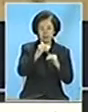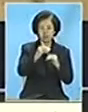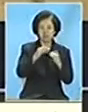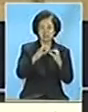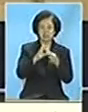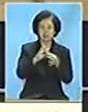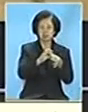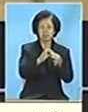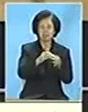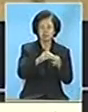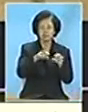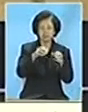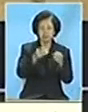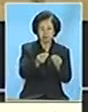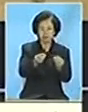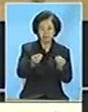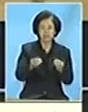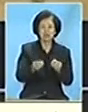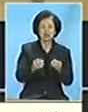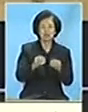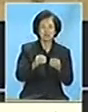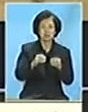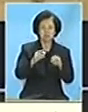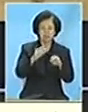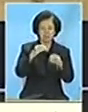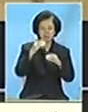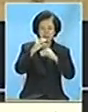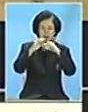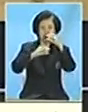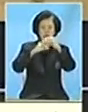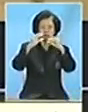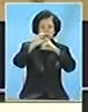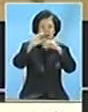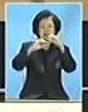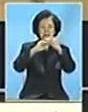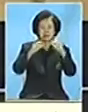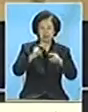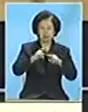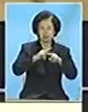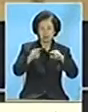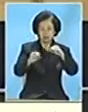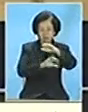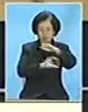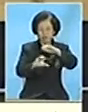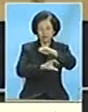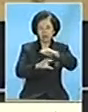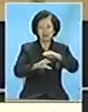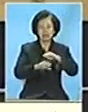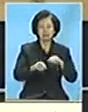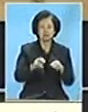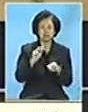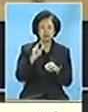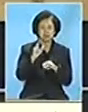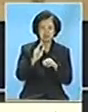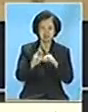จการขนส่งมวลชนโครงการรถไฟฟ้ามหานครสายเฉลิมรัชมงคลในท้องที่เขตห้วยขว